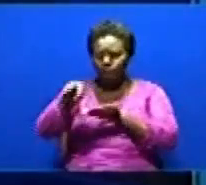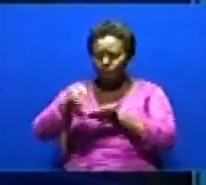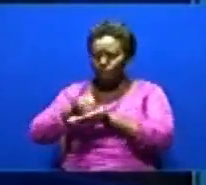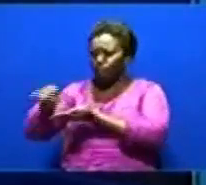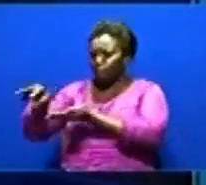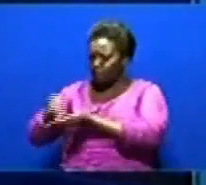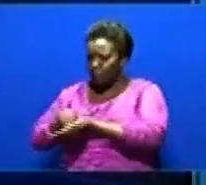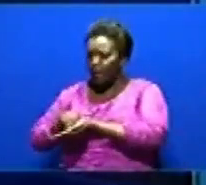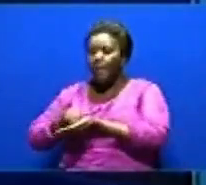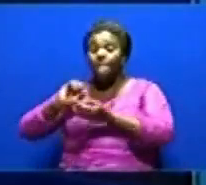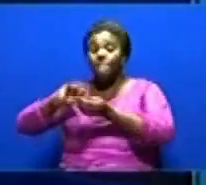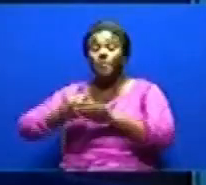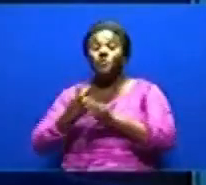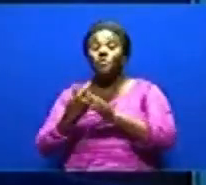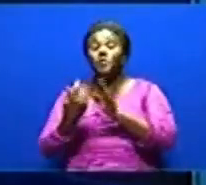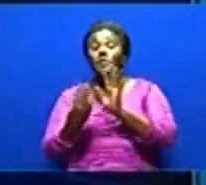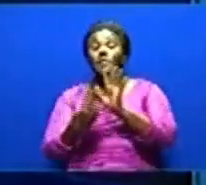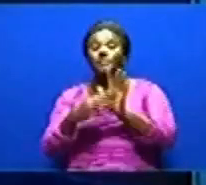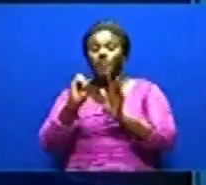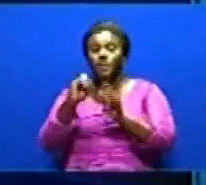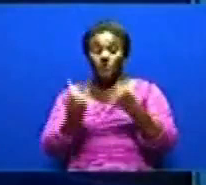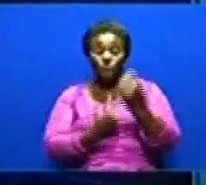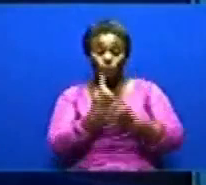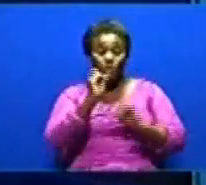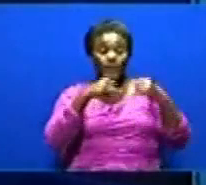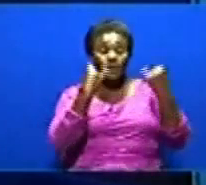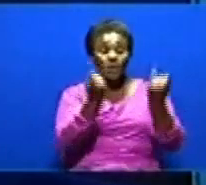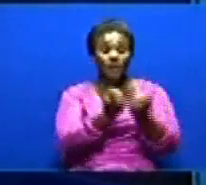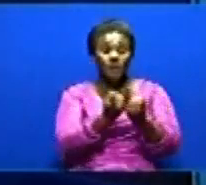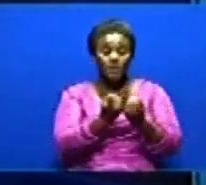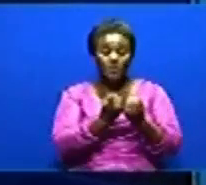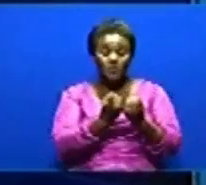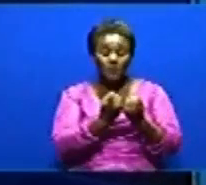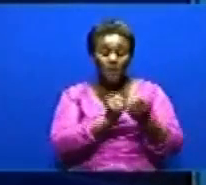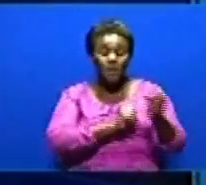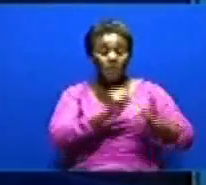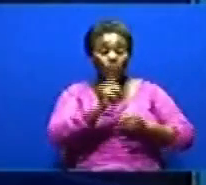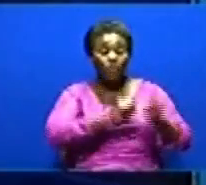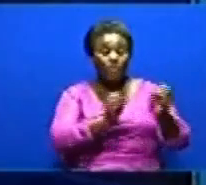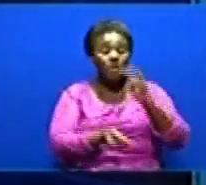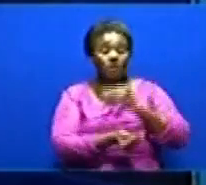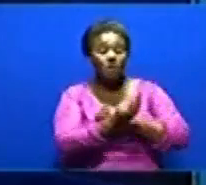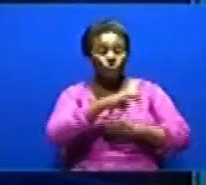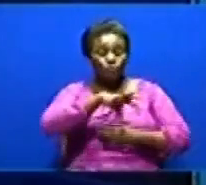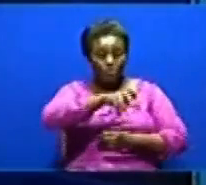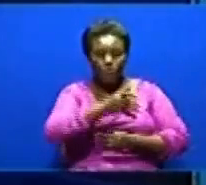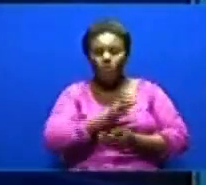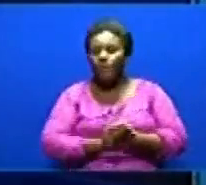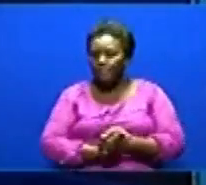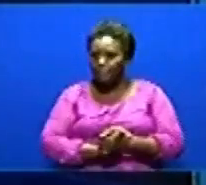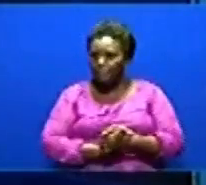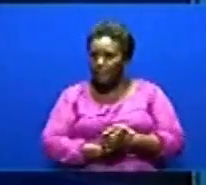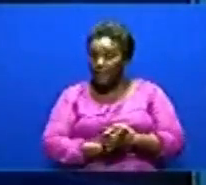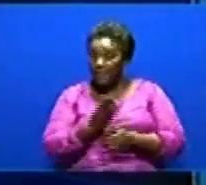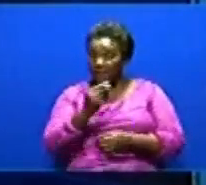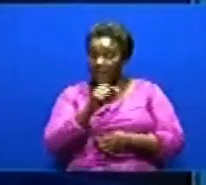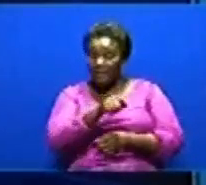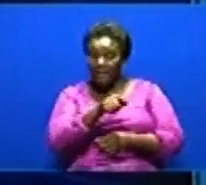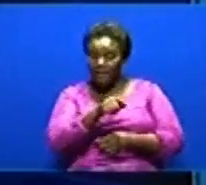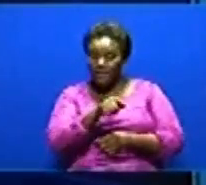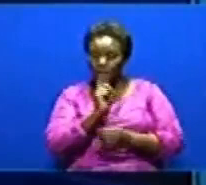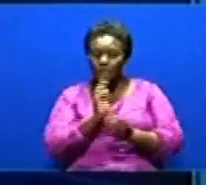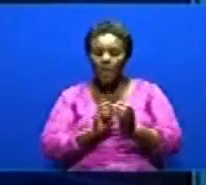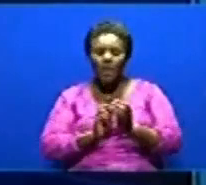milioni 80 kutoka taasisi ya kuzuia na kupambana na rushwa TAKUKURU mkoani humo ambazo zilizidishwa kinyume